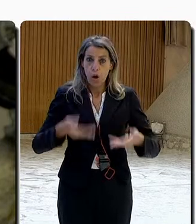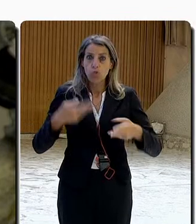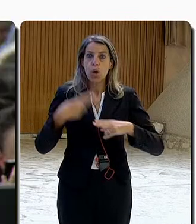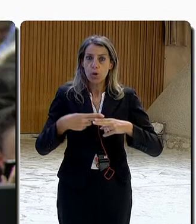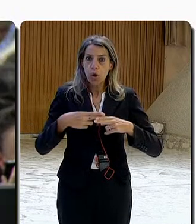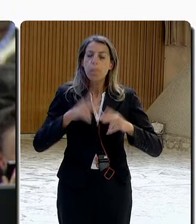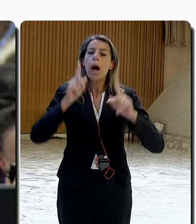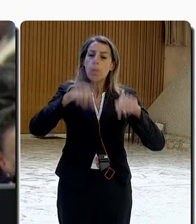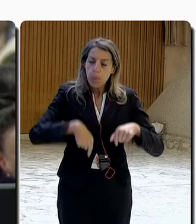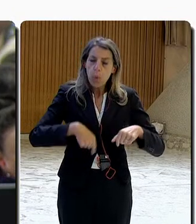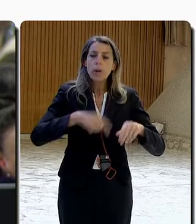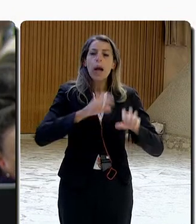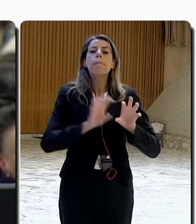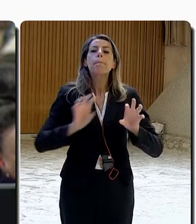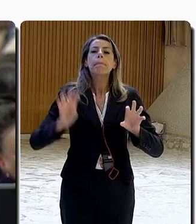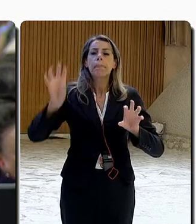Roma.